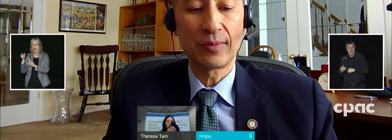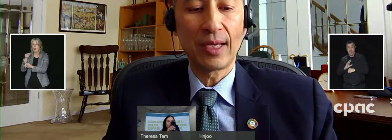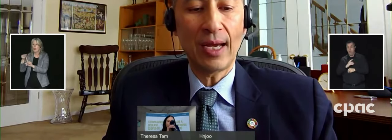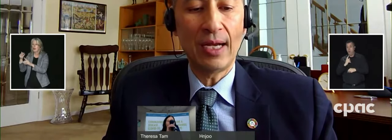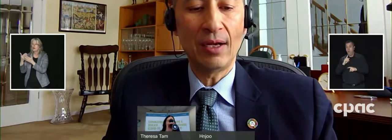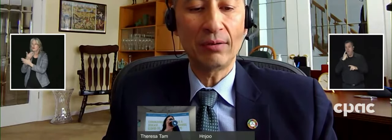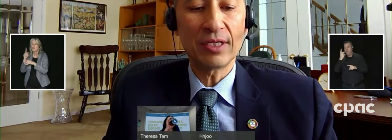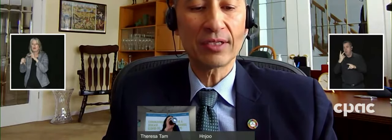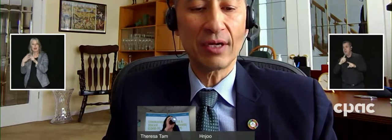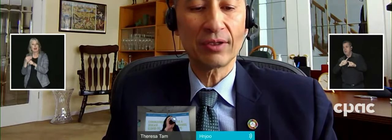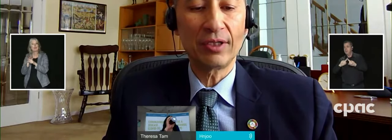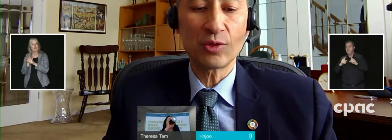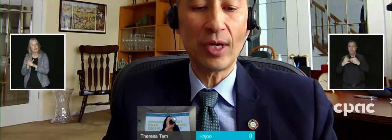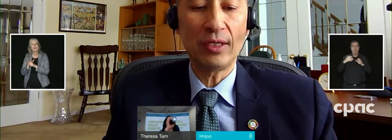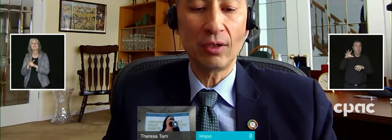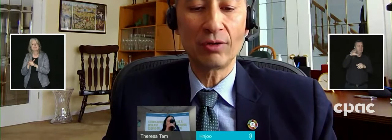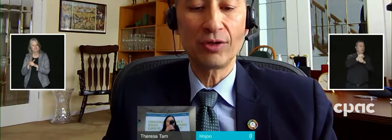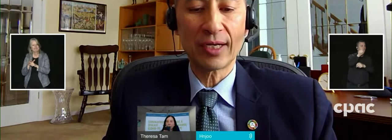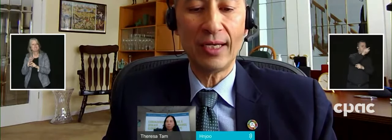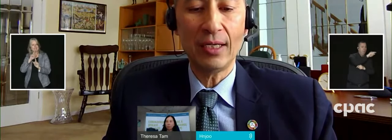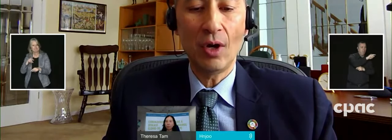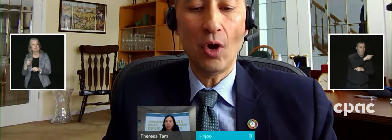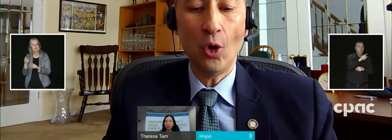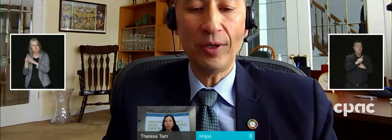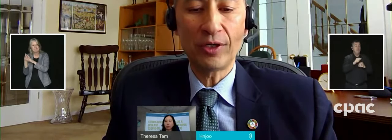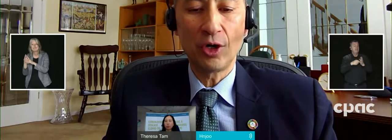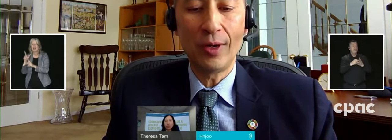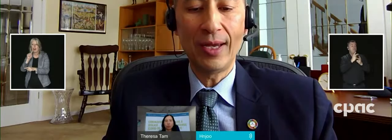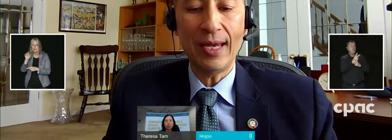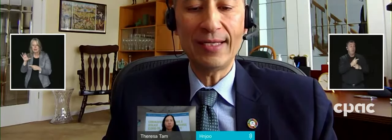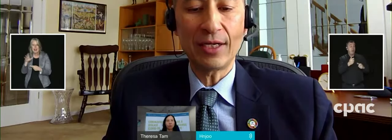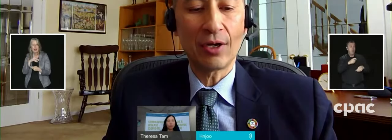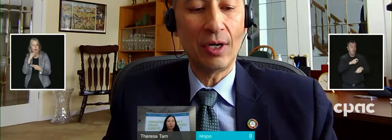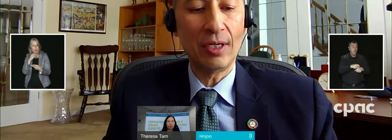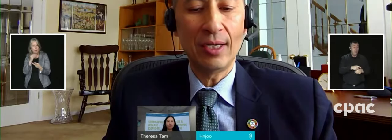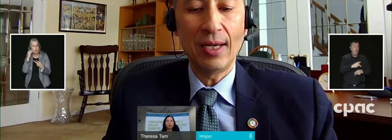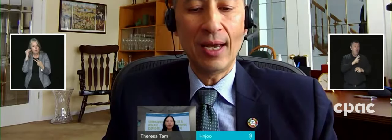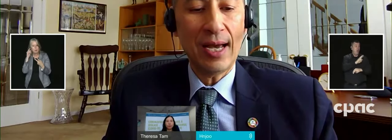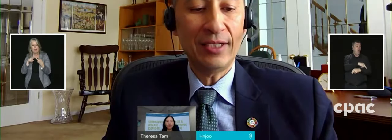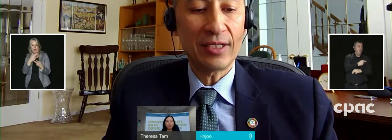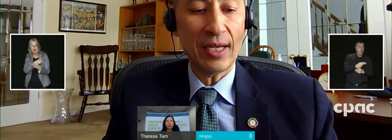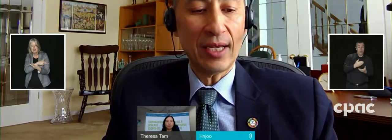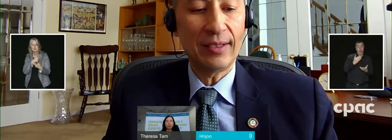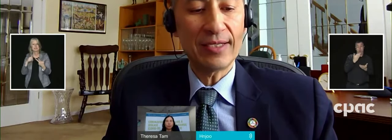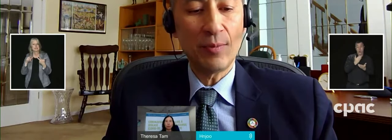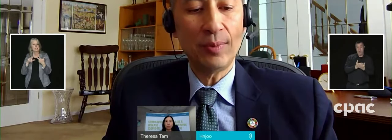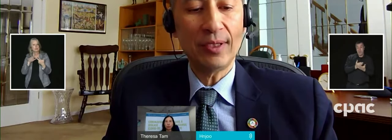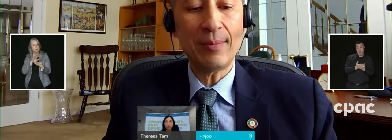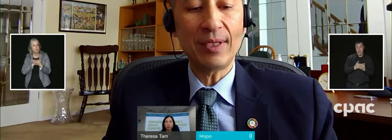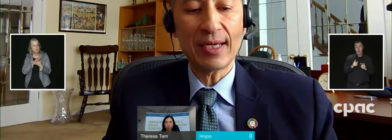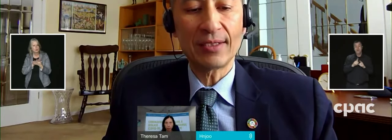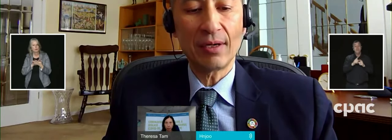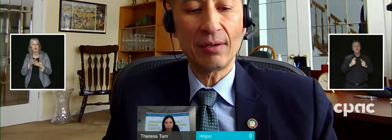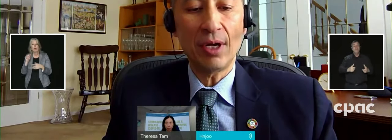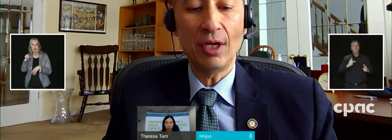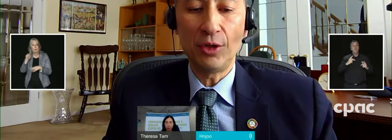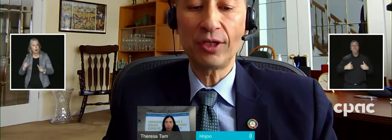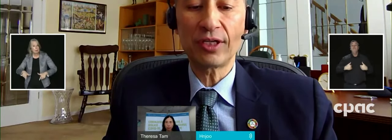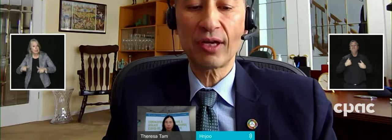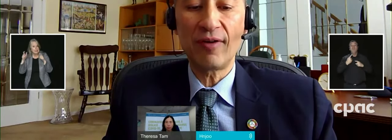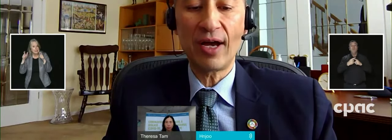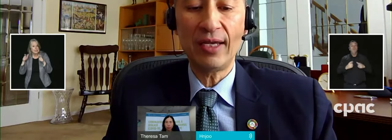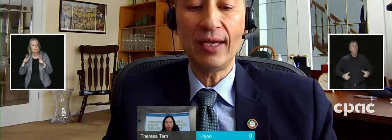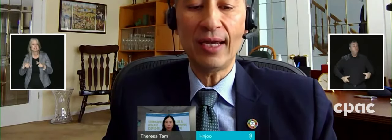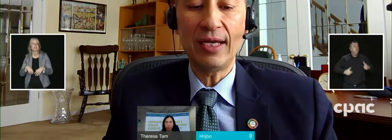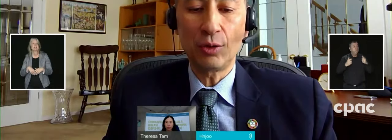milieux, allant de centres de soins de longue durée, hôpitaux et écoles à des immeubles d'habitation, lieux